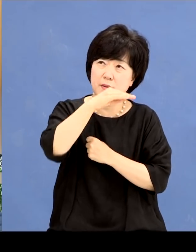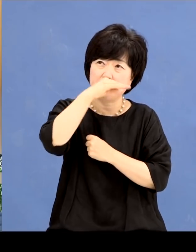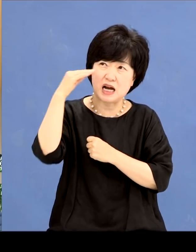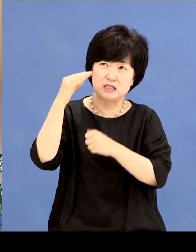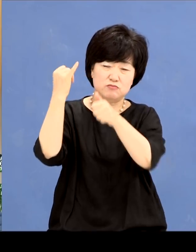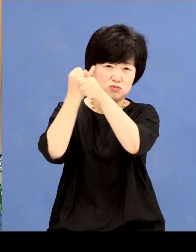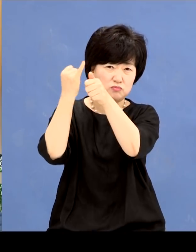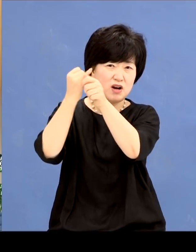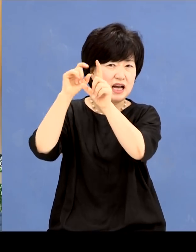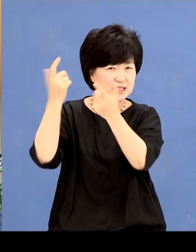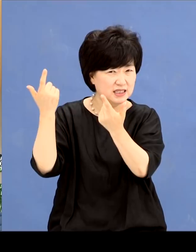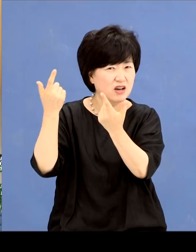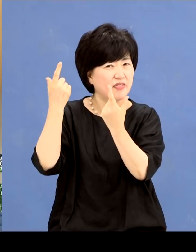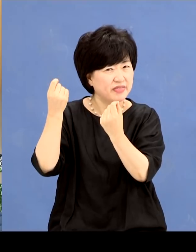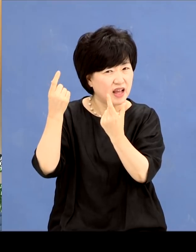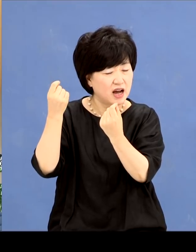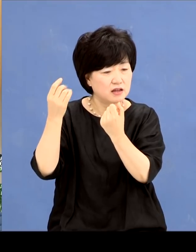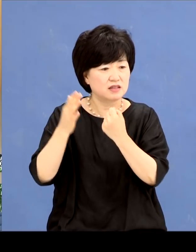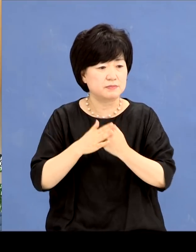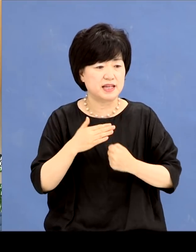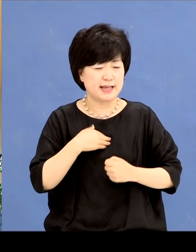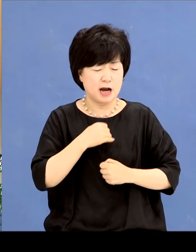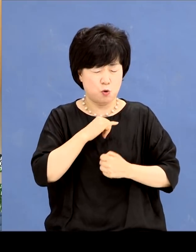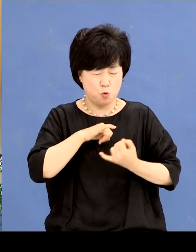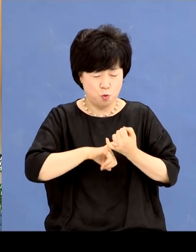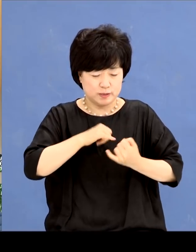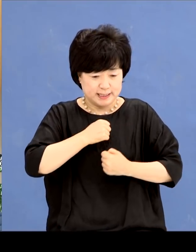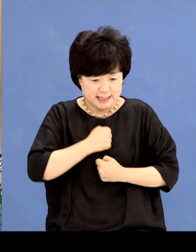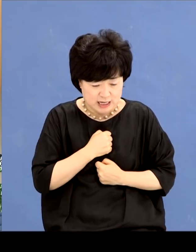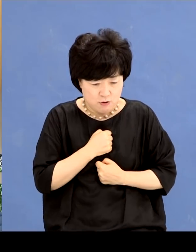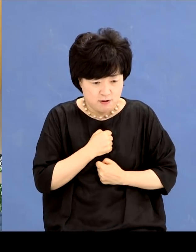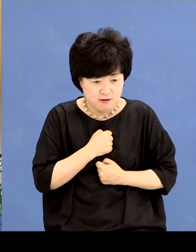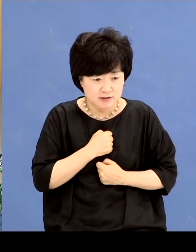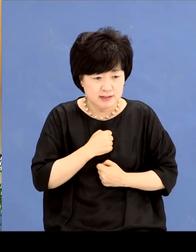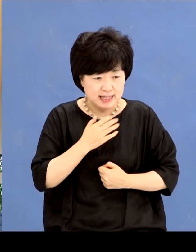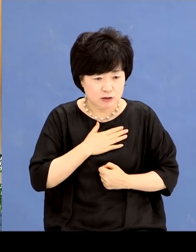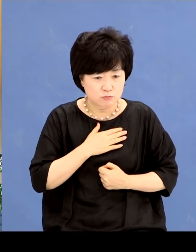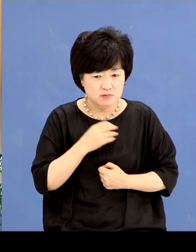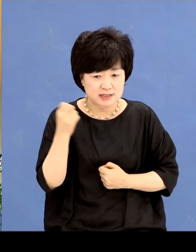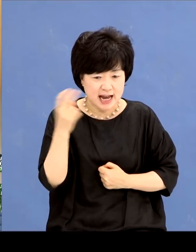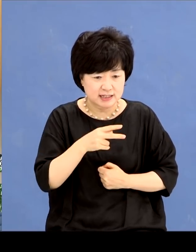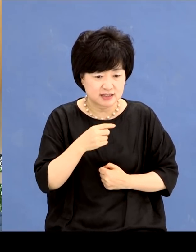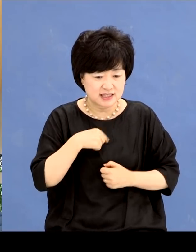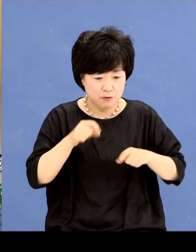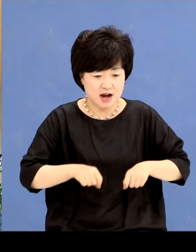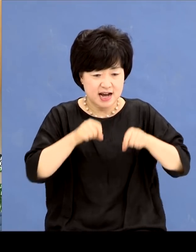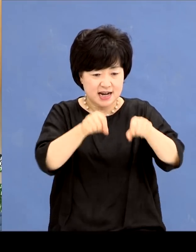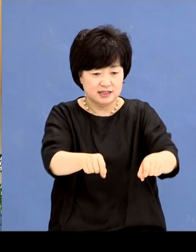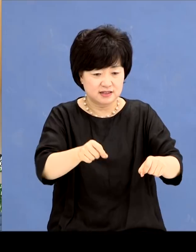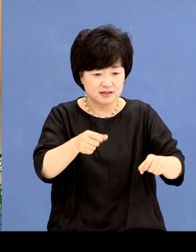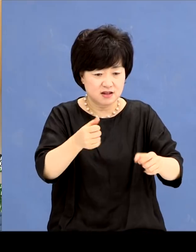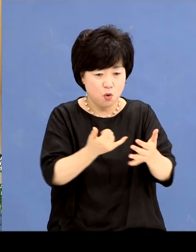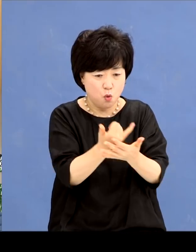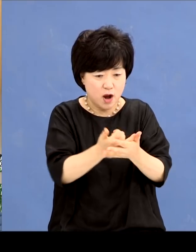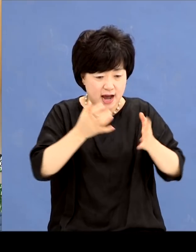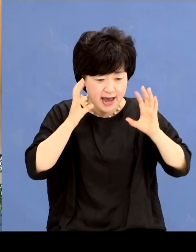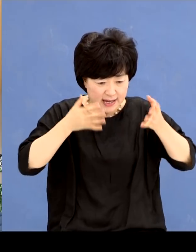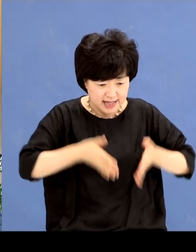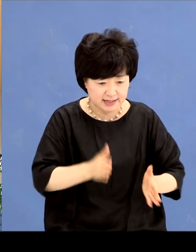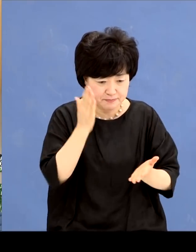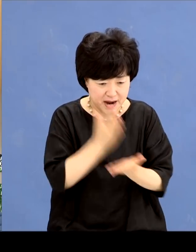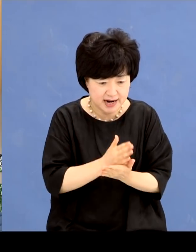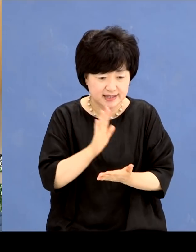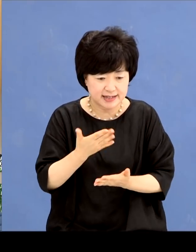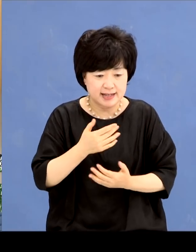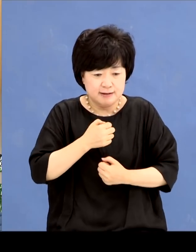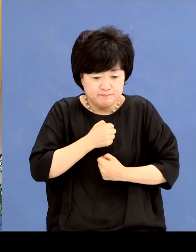그러면서 하나님께 그렇게 서원을 했었고 네. 네. 그러면서 이것은 내가 꼭 지켜야겠다. 그래서 제가 그런 부분은 항상 지키려고